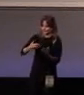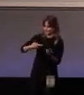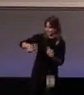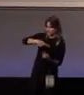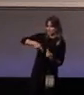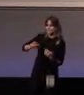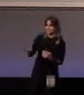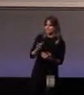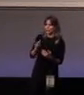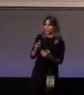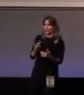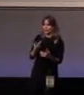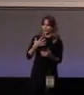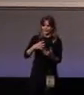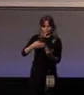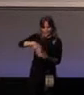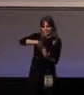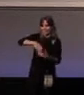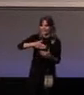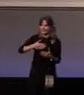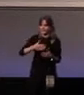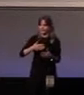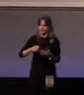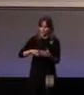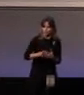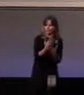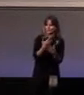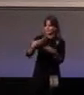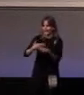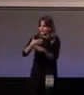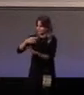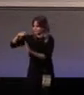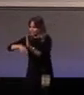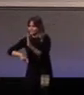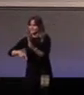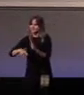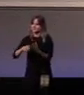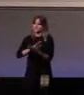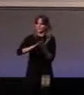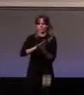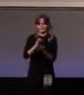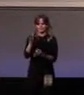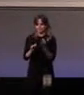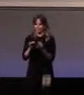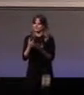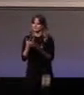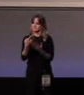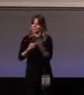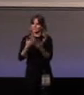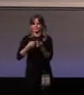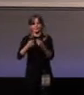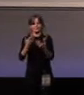management en dat meen ik denk dat politiek en de special i become much more pragmatic and their